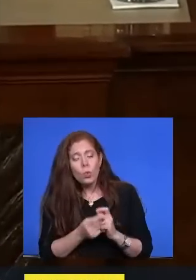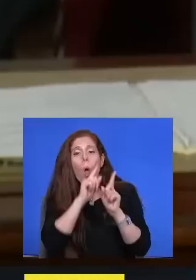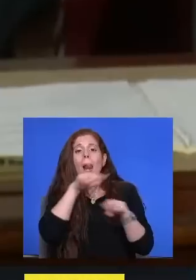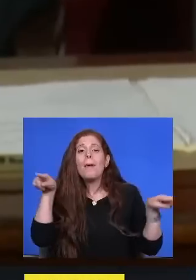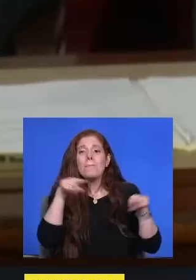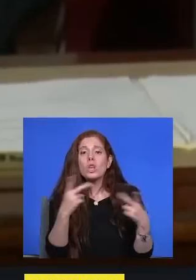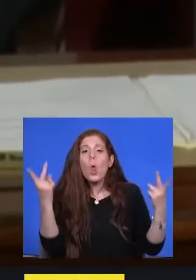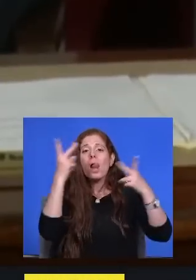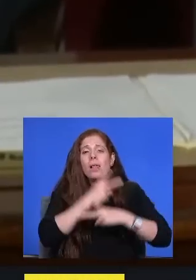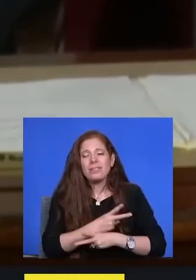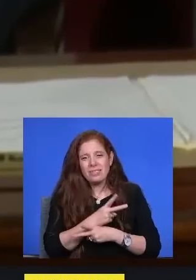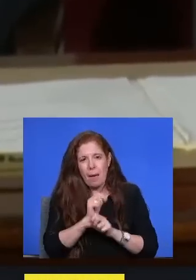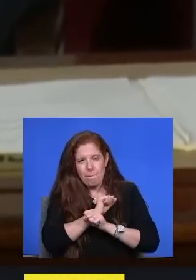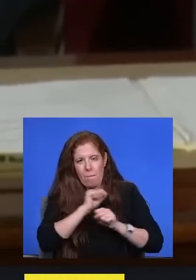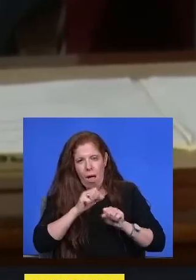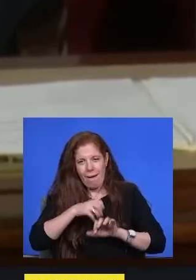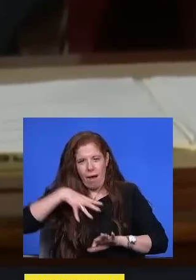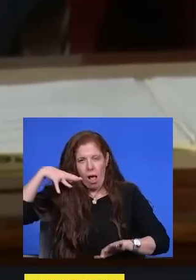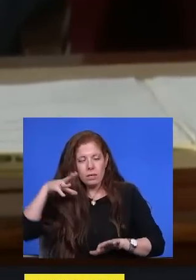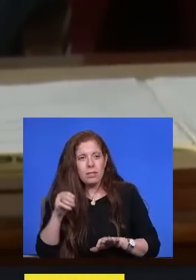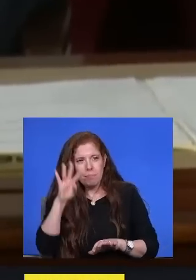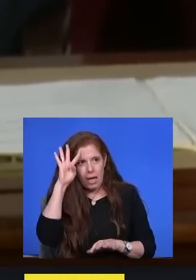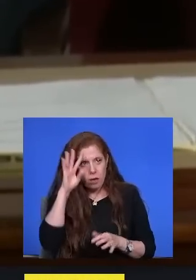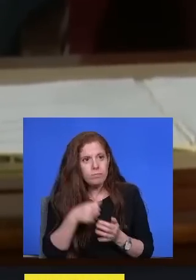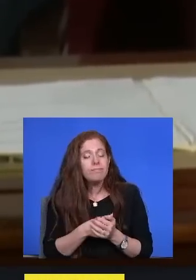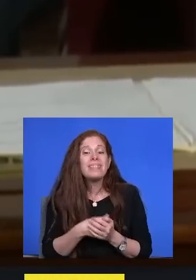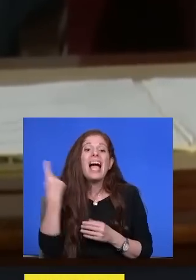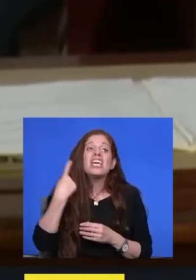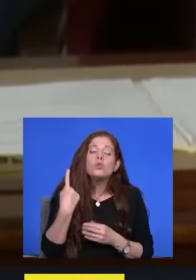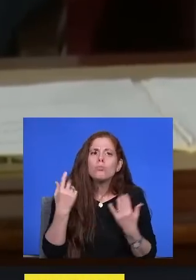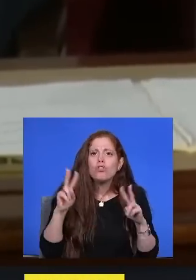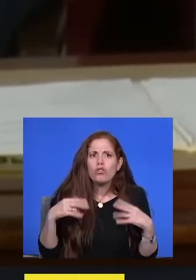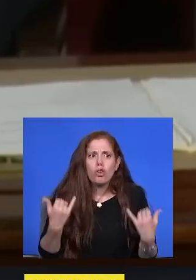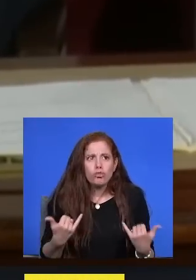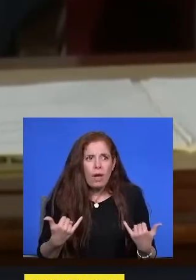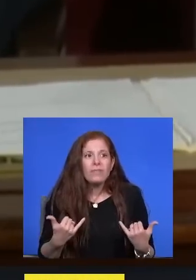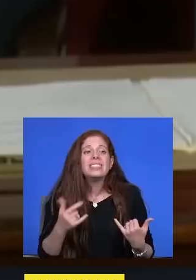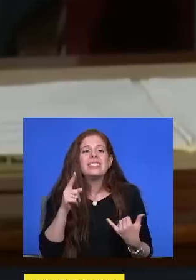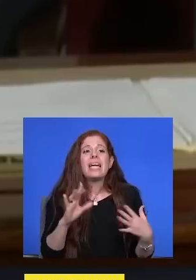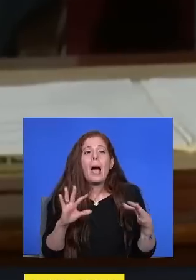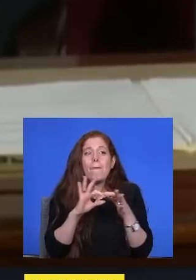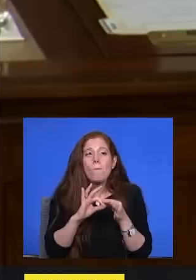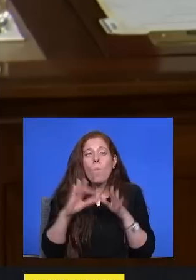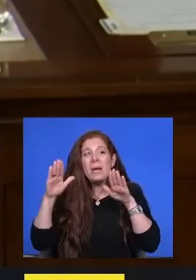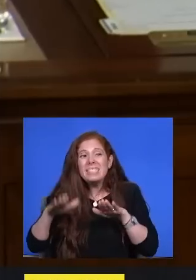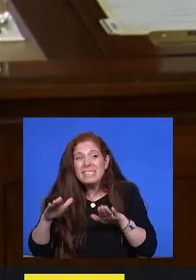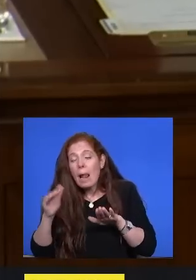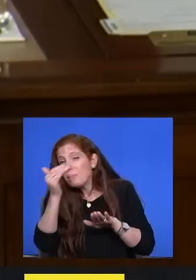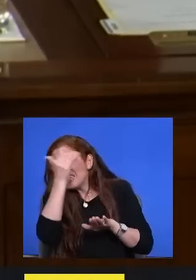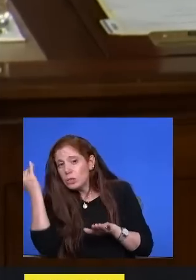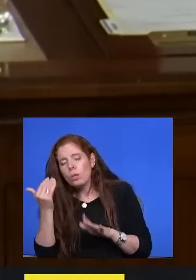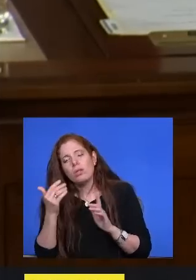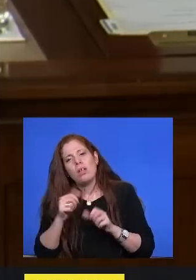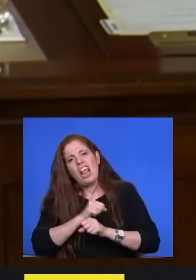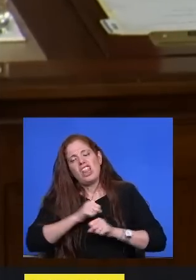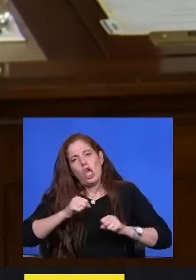איראן. The greatest danger facing our world is the marriage of militant Islam with nuclear weapons. And let Iran